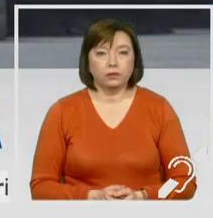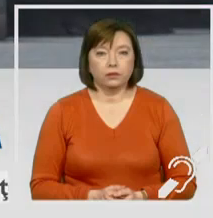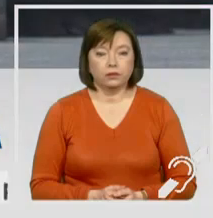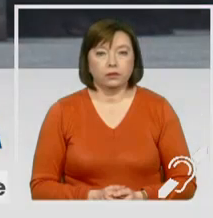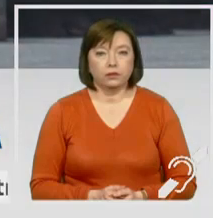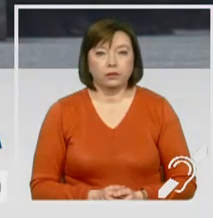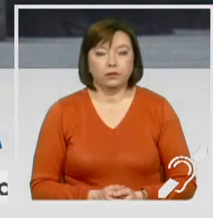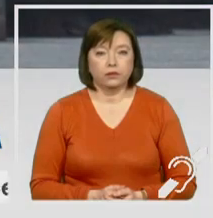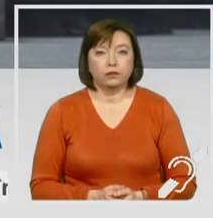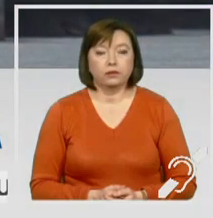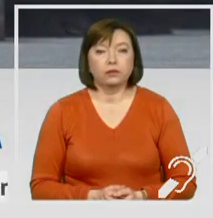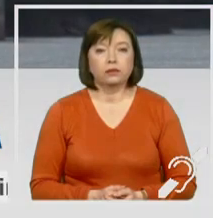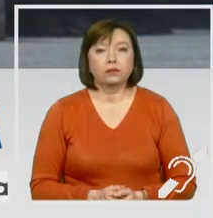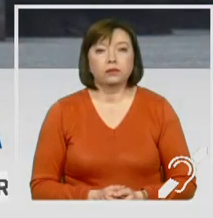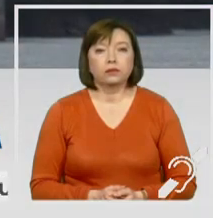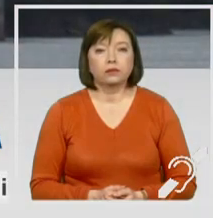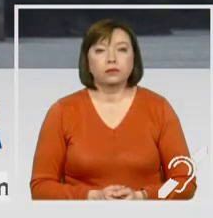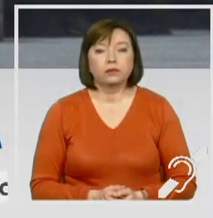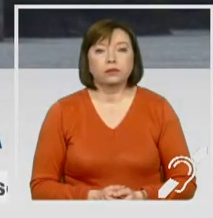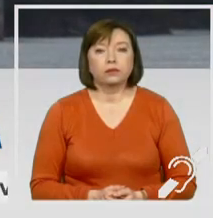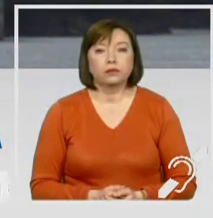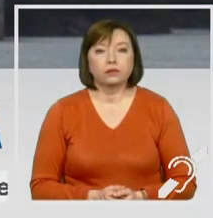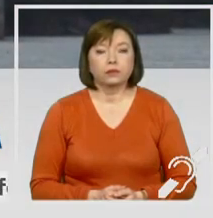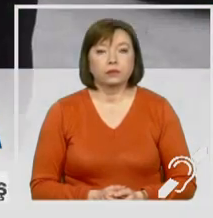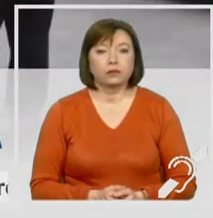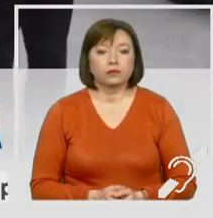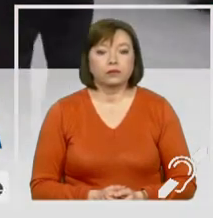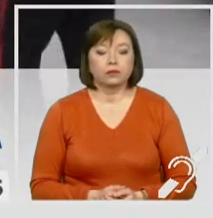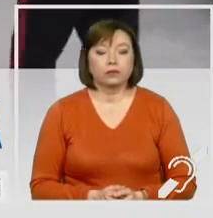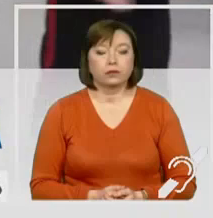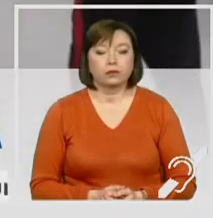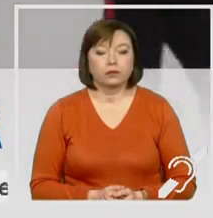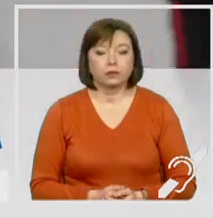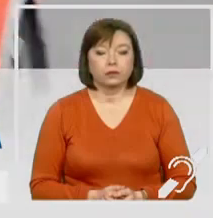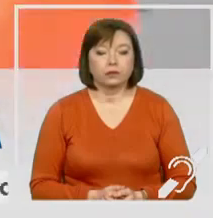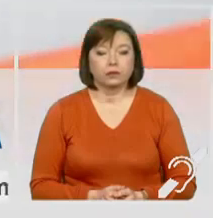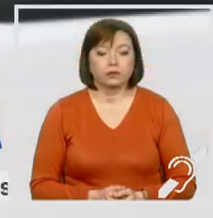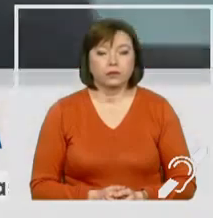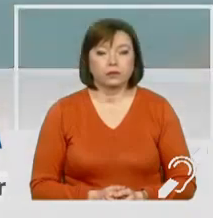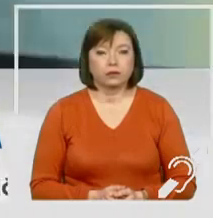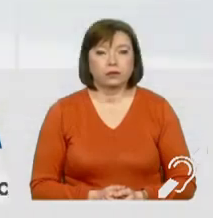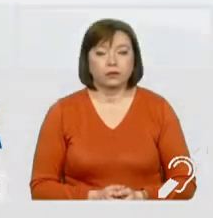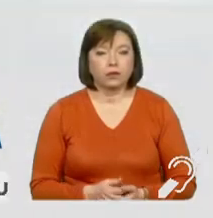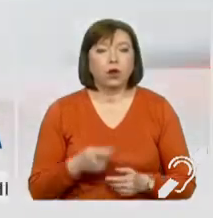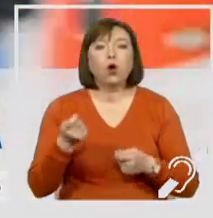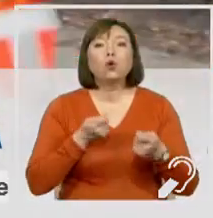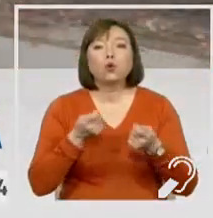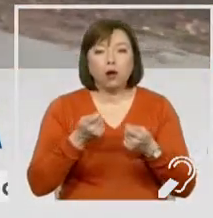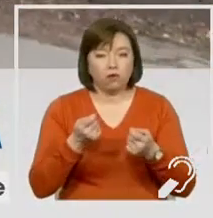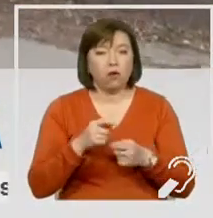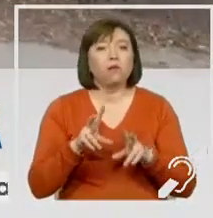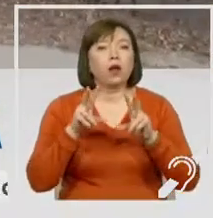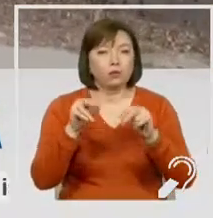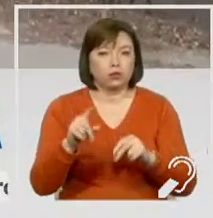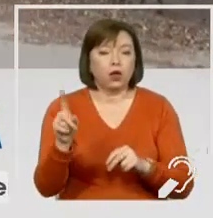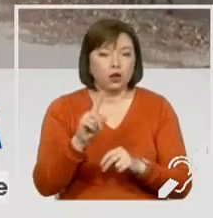anche ai miracoli. Su questo insomma ci concentriamo, ma non siamo molto ottimisti in questo senso. Autoritățile au dat asigurări